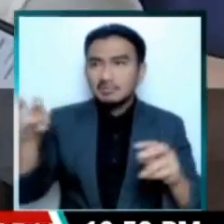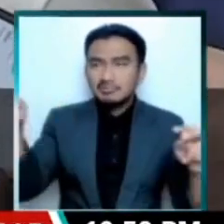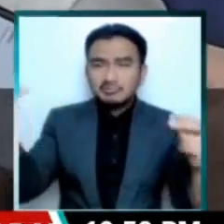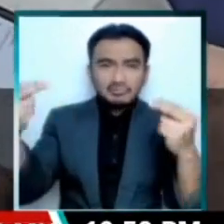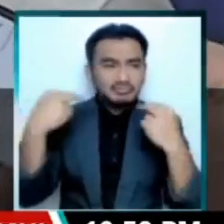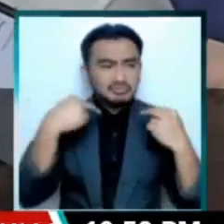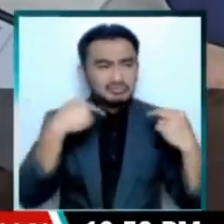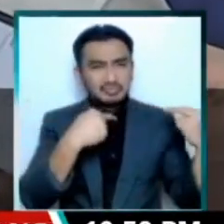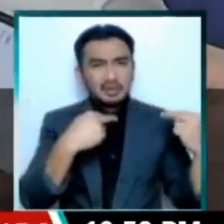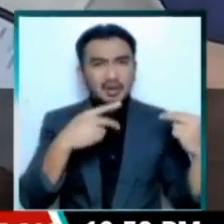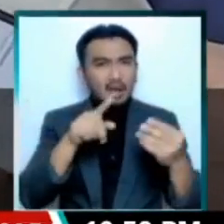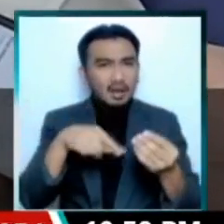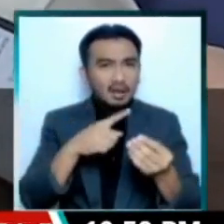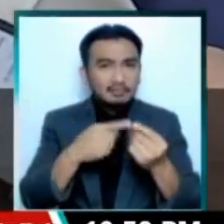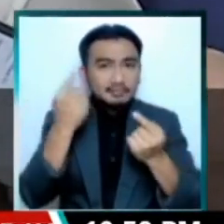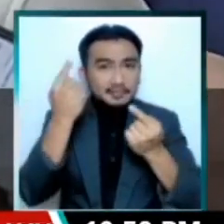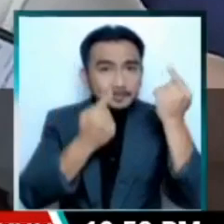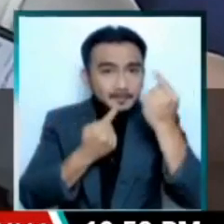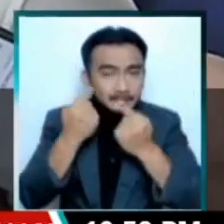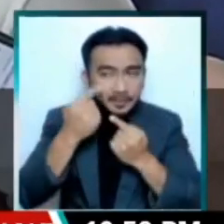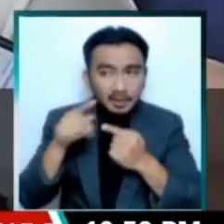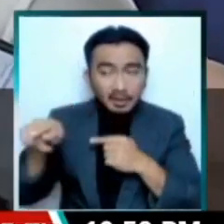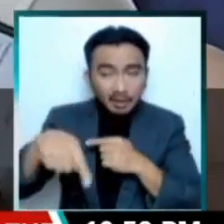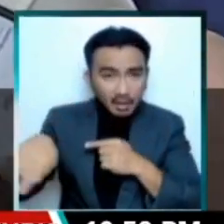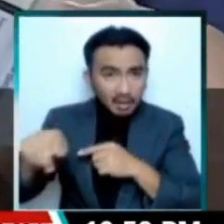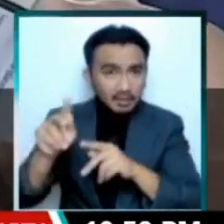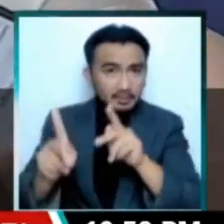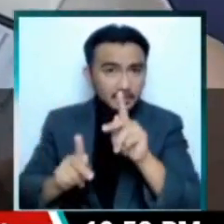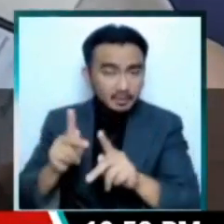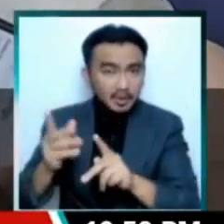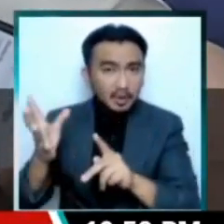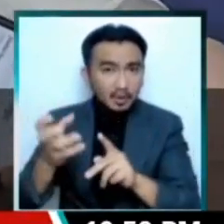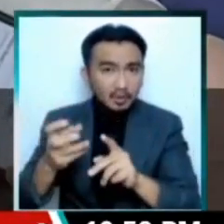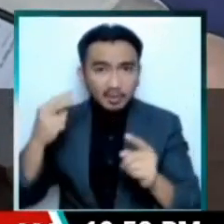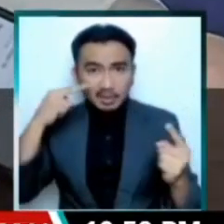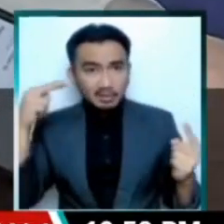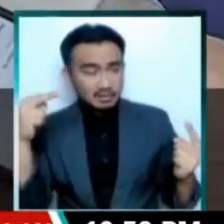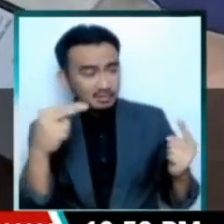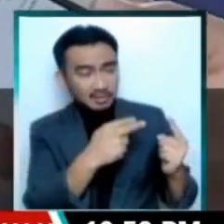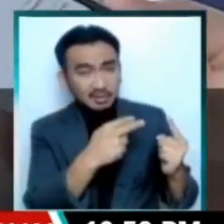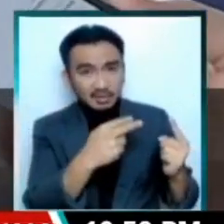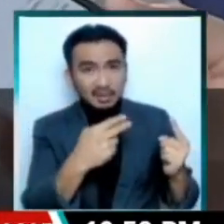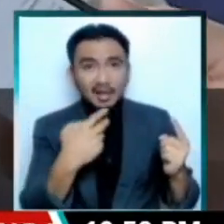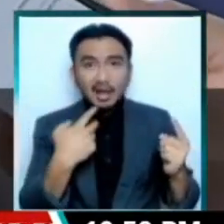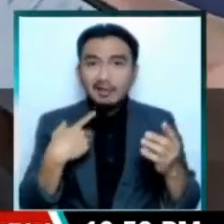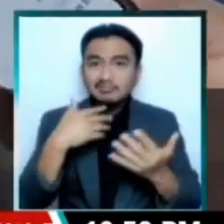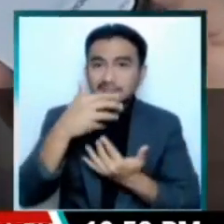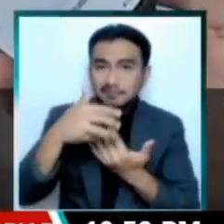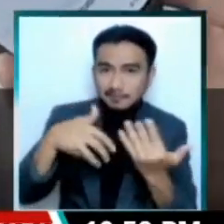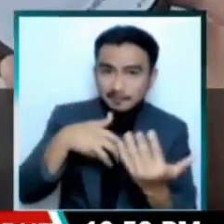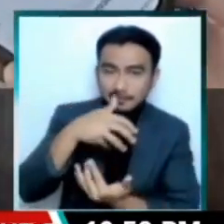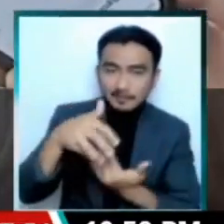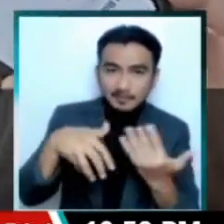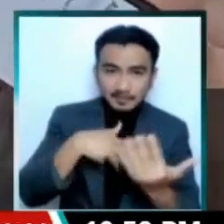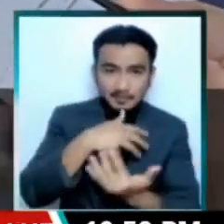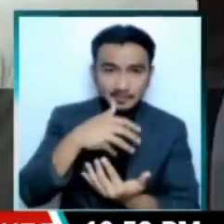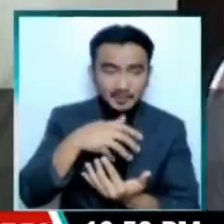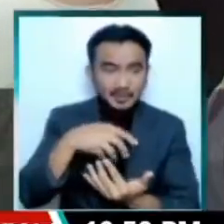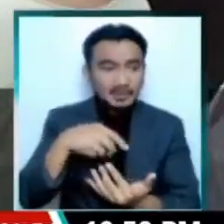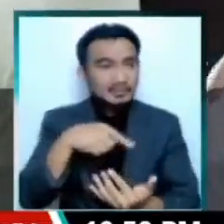konsiderasyon na mas gusto ng tao na nakikita nila, nakakasalamuhan nila yung kanilang